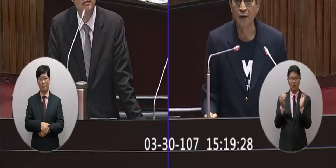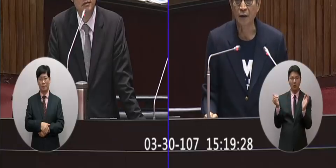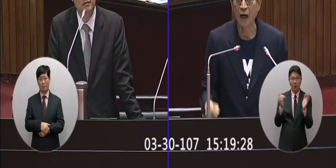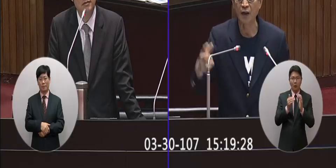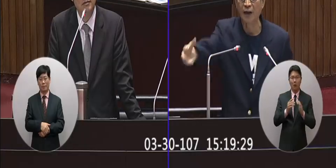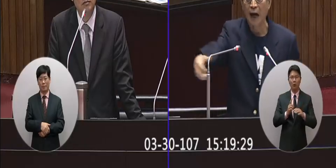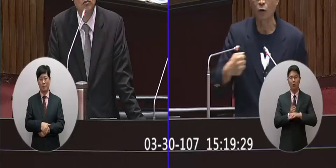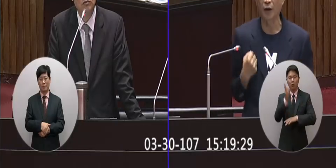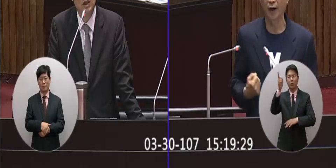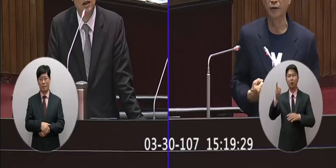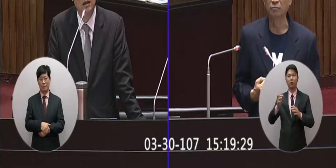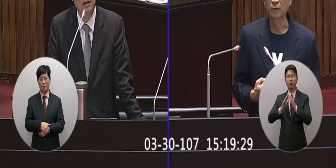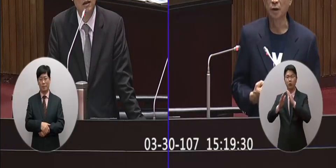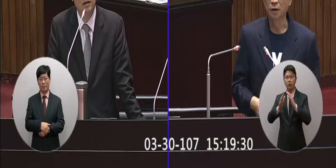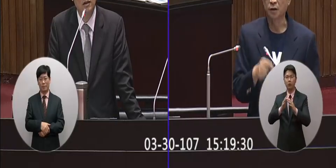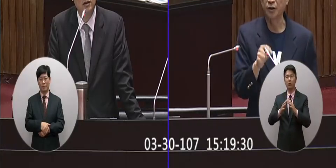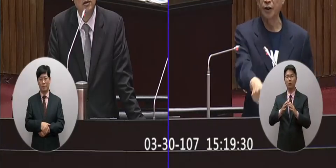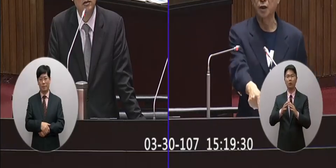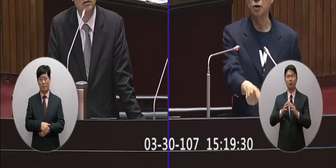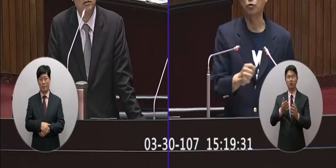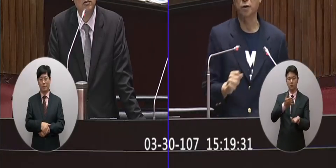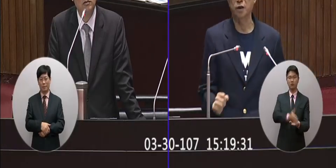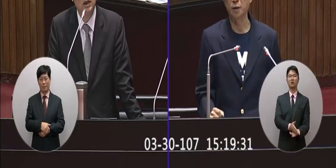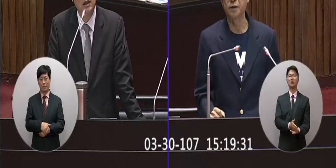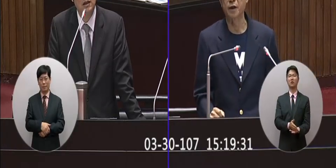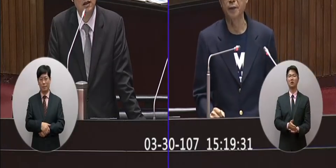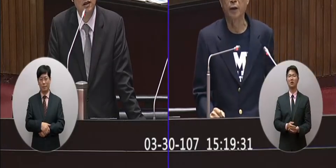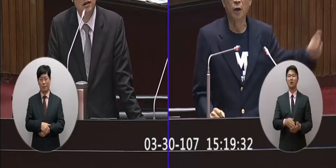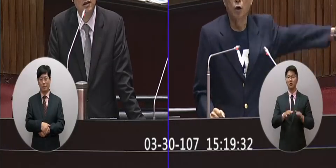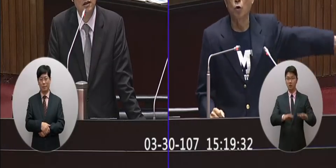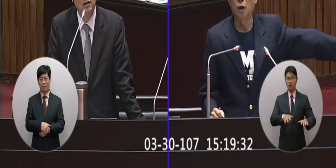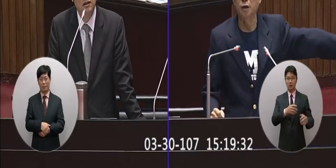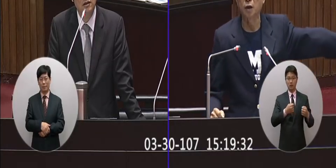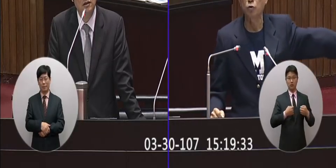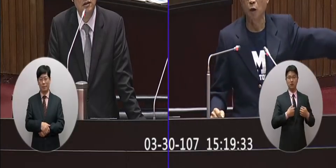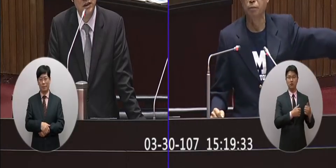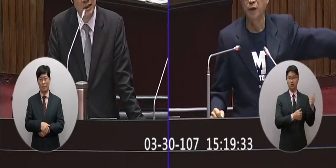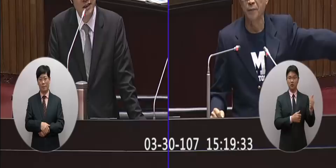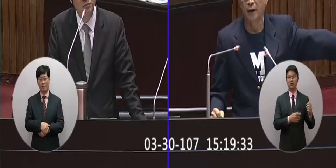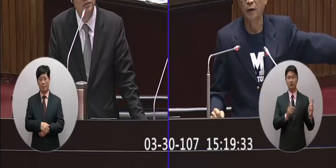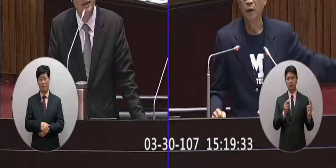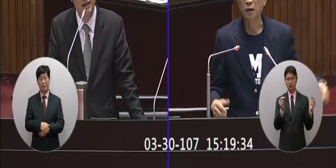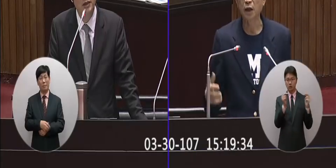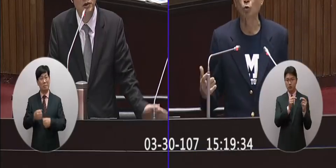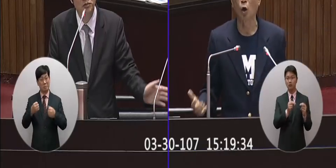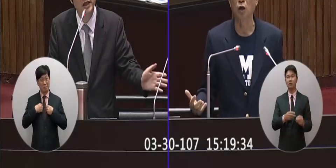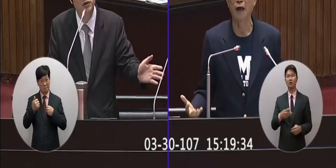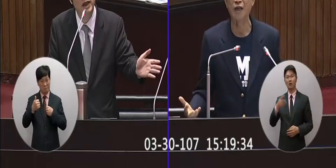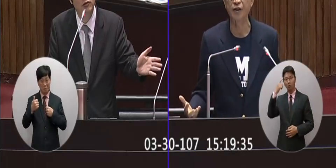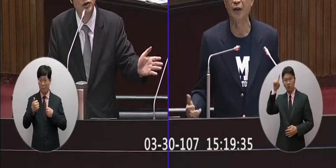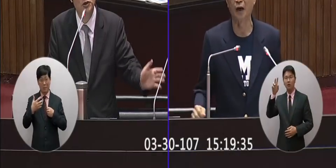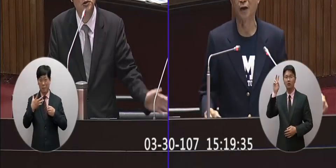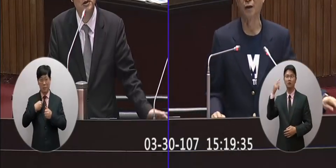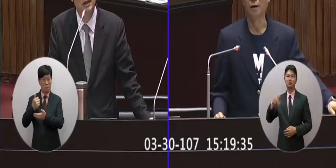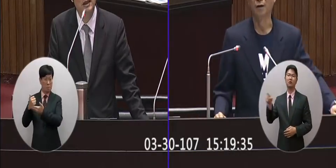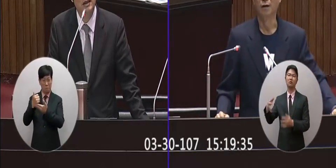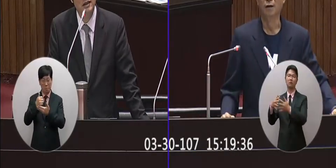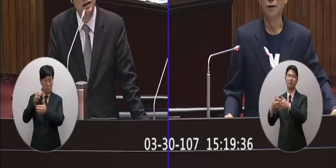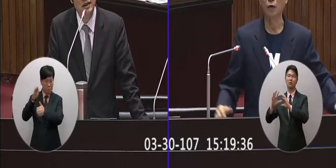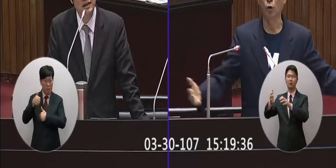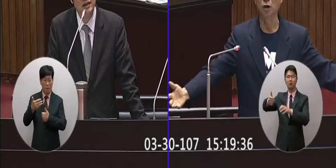射了，他可以拉回来，今天跟习近平见面，过两天跟川普见面， 习近平没有要